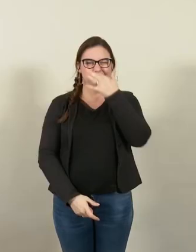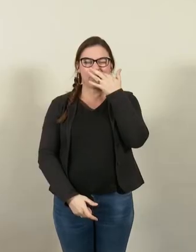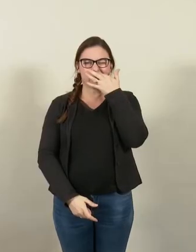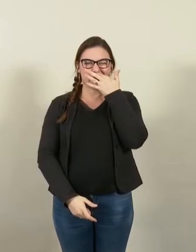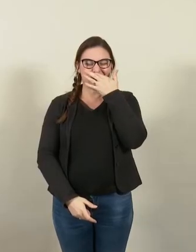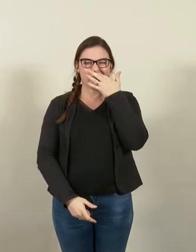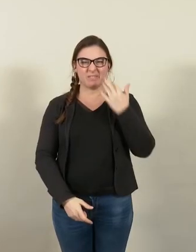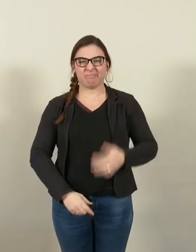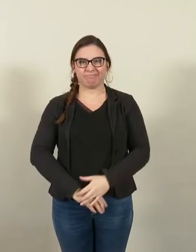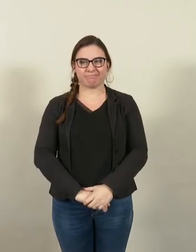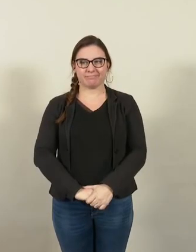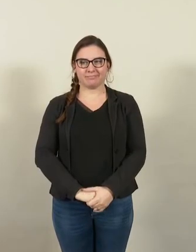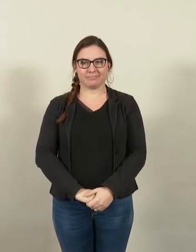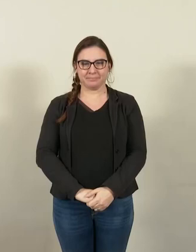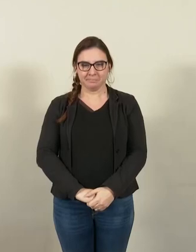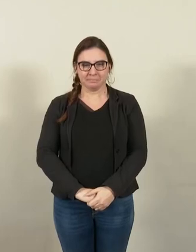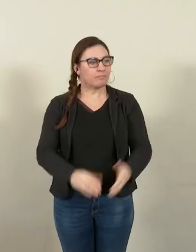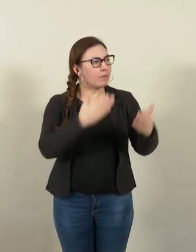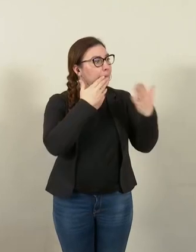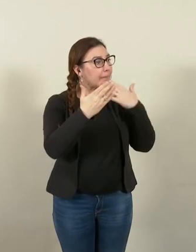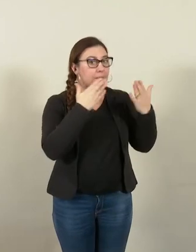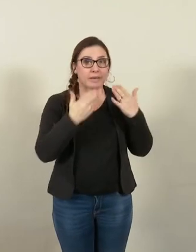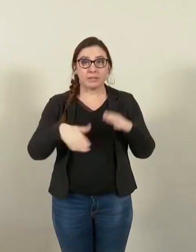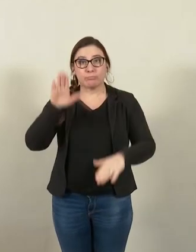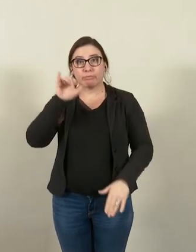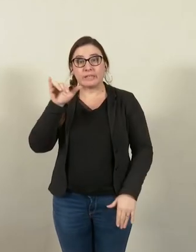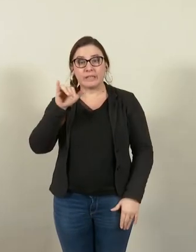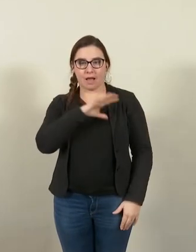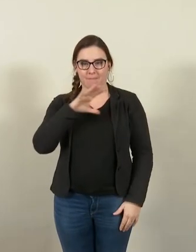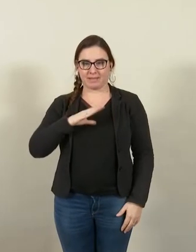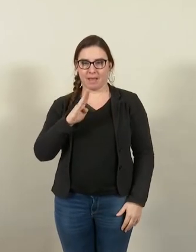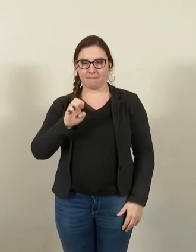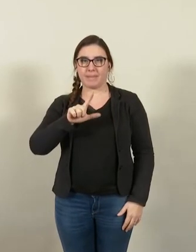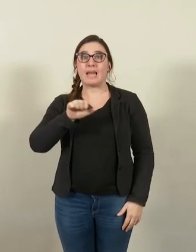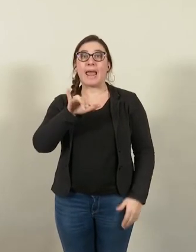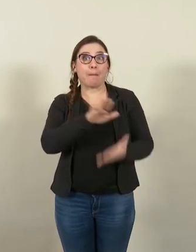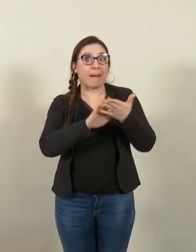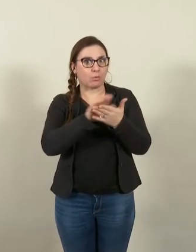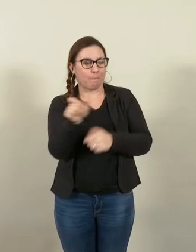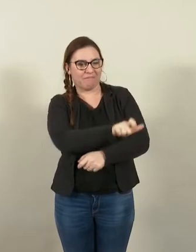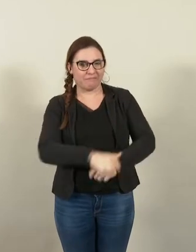beaucoup y a-t-il des demandes d'intervention Marga B pardon pour enchaîner je l'avais